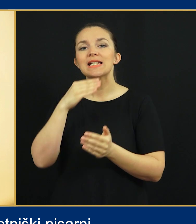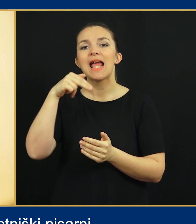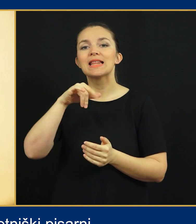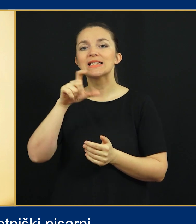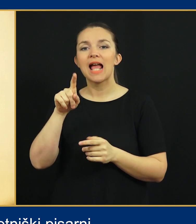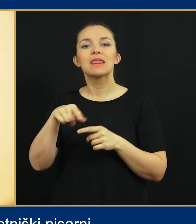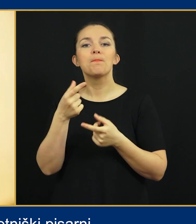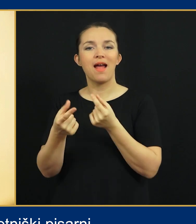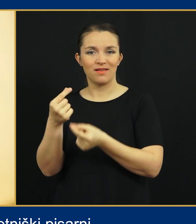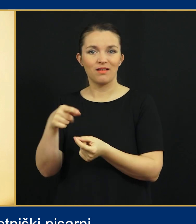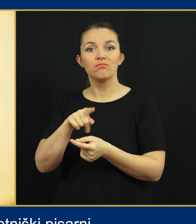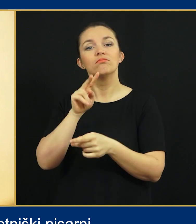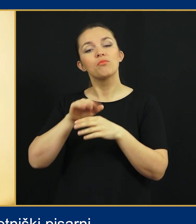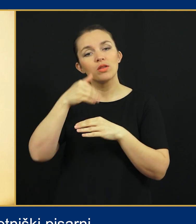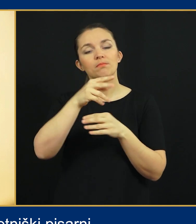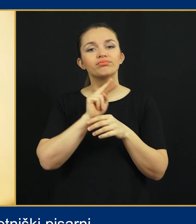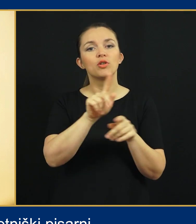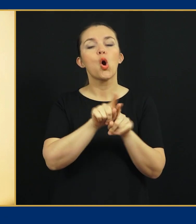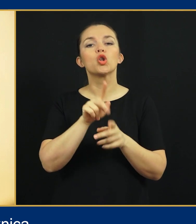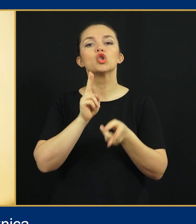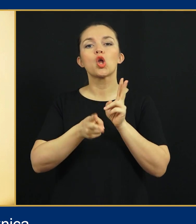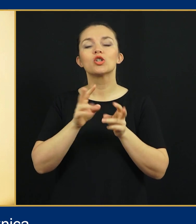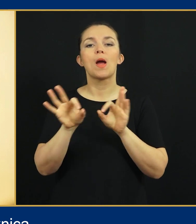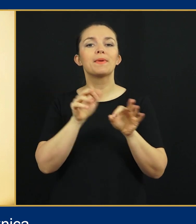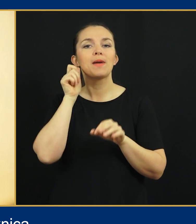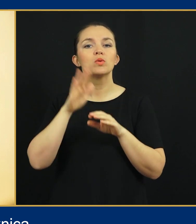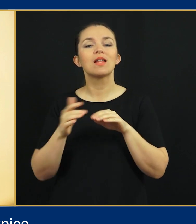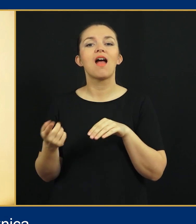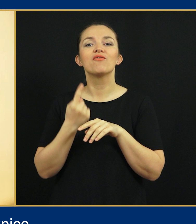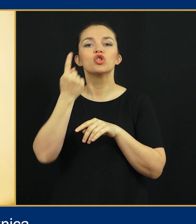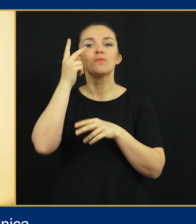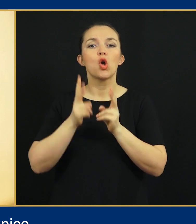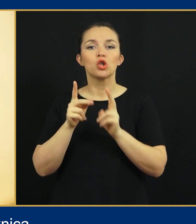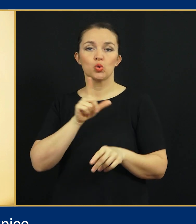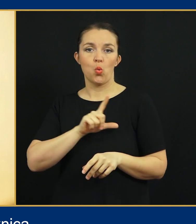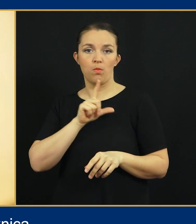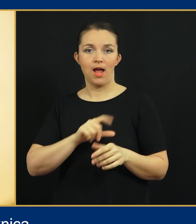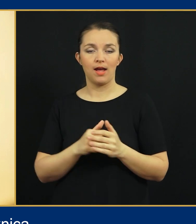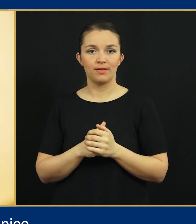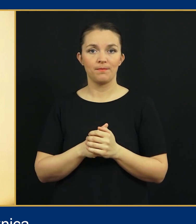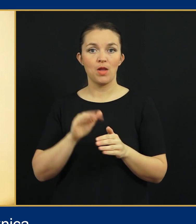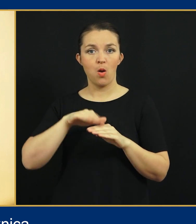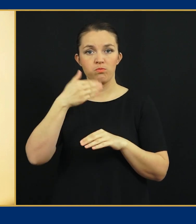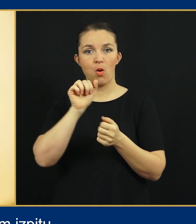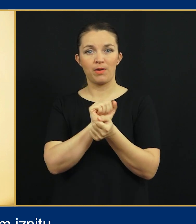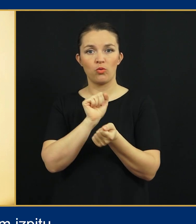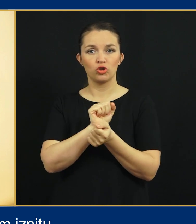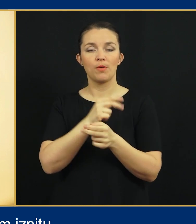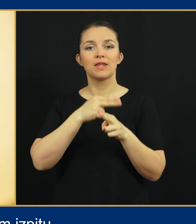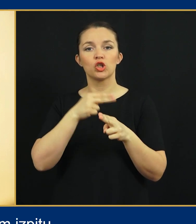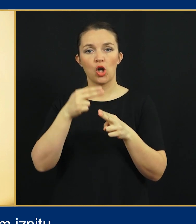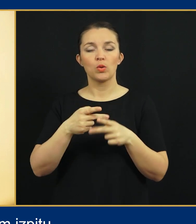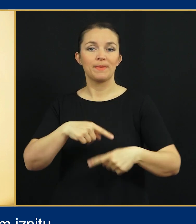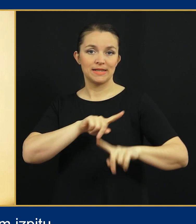Senica in partnerji ter jo nadaljevala kot sodniška pripravnica na Višjem sodišču v Ljubljani. Po